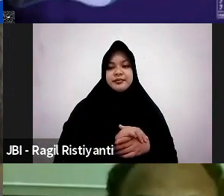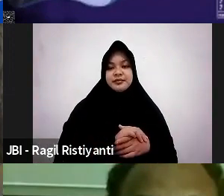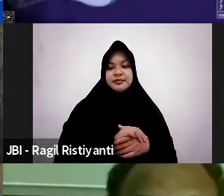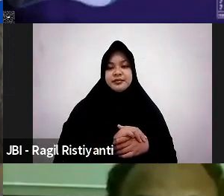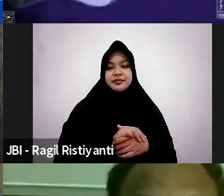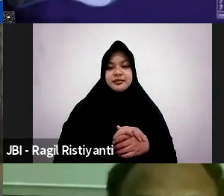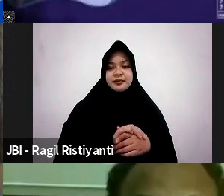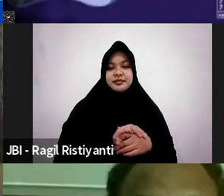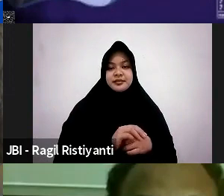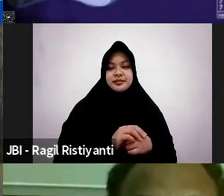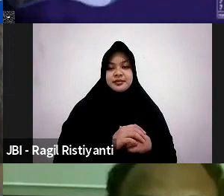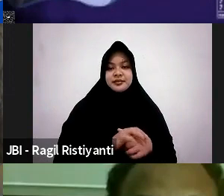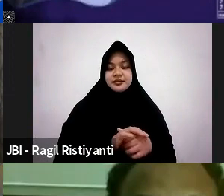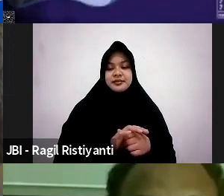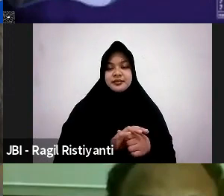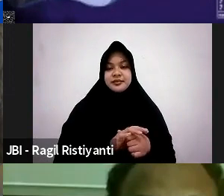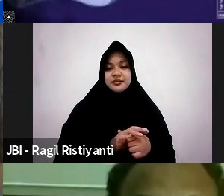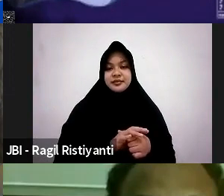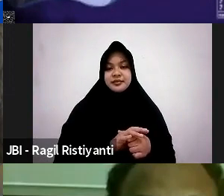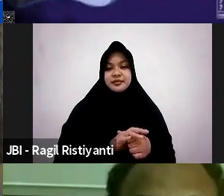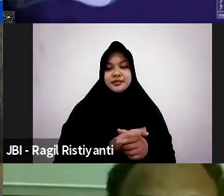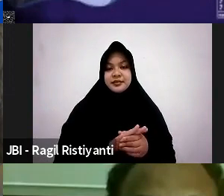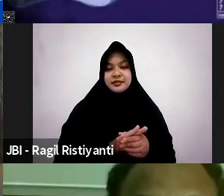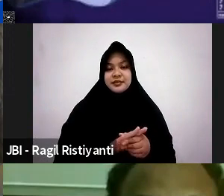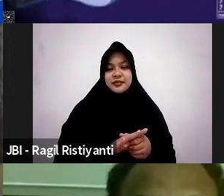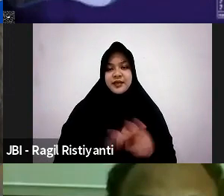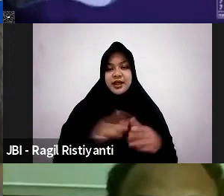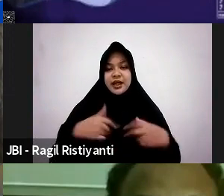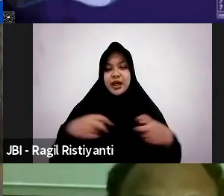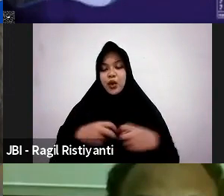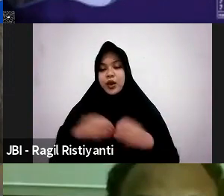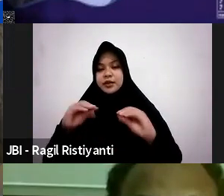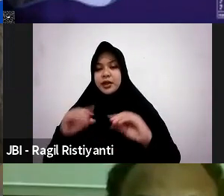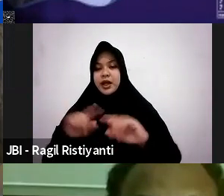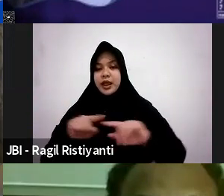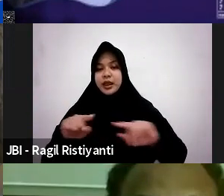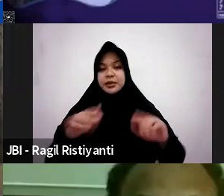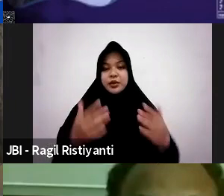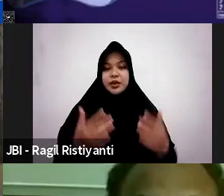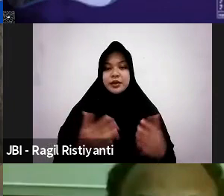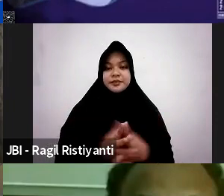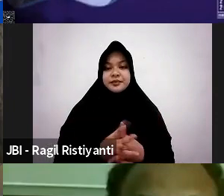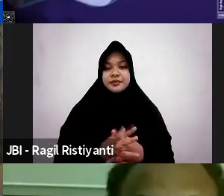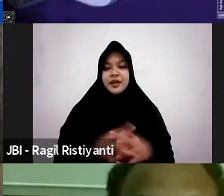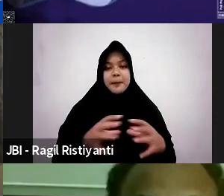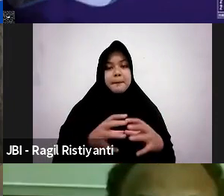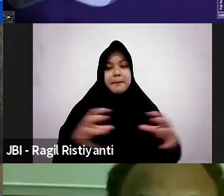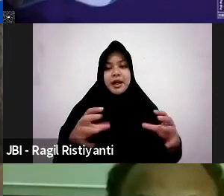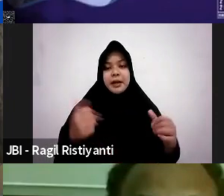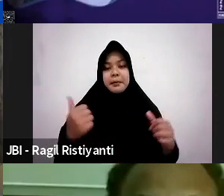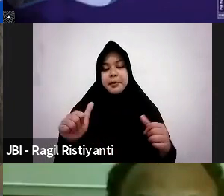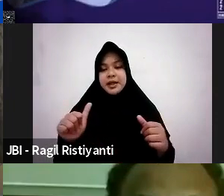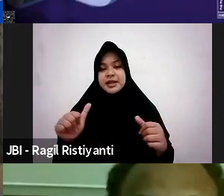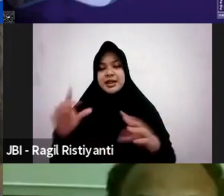menemuinya bahwa kontek-kontek saya kira bukan hanya konteks pendidikan juga tapi juga banyak hal yang bisa didiskusikan